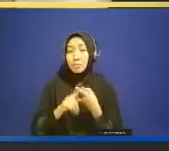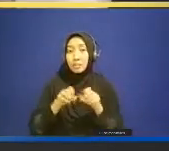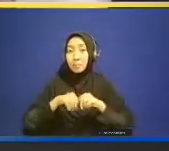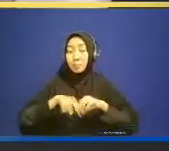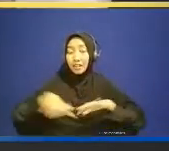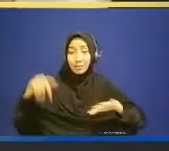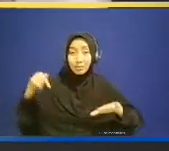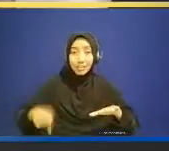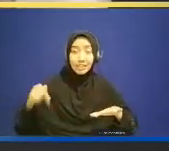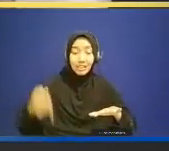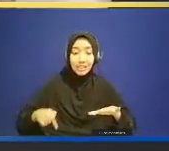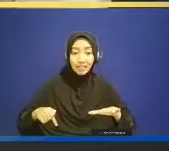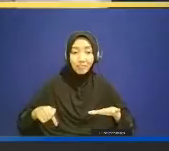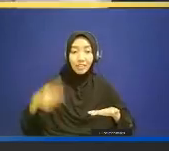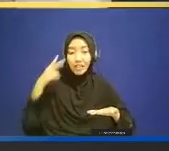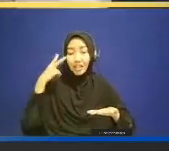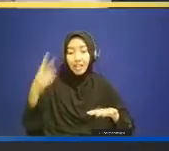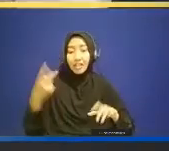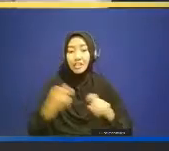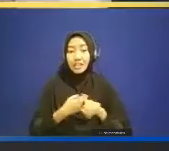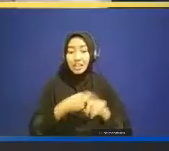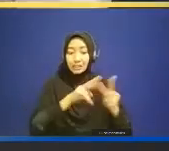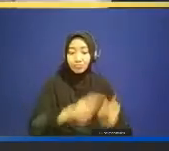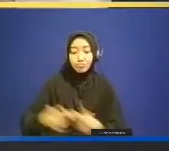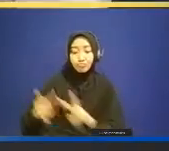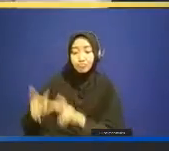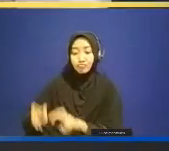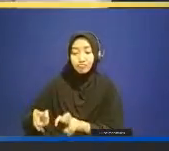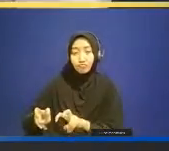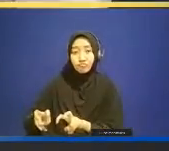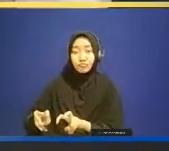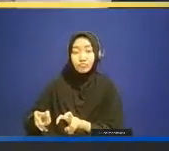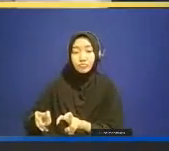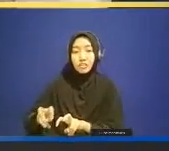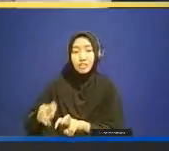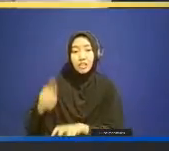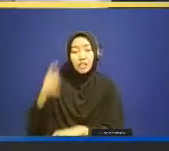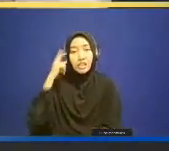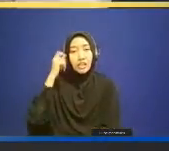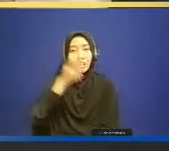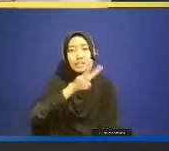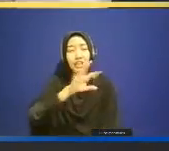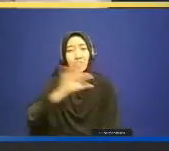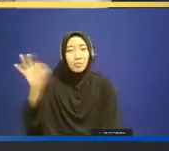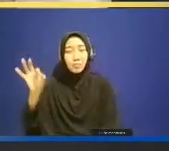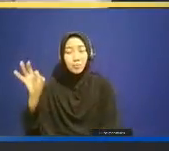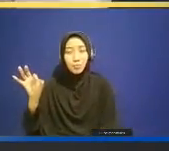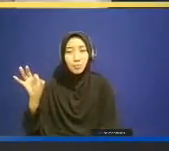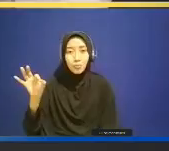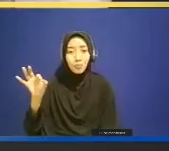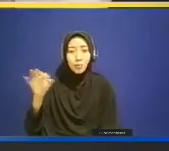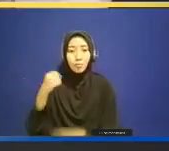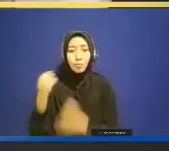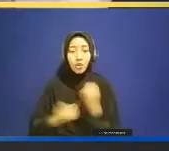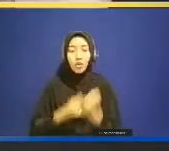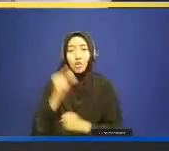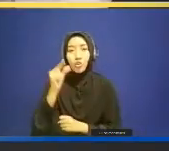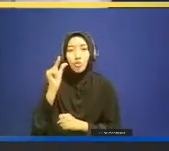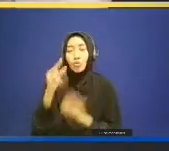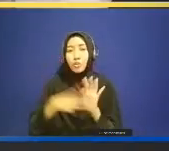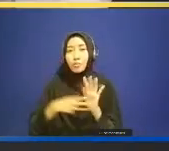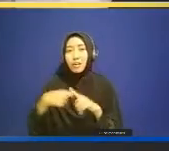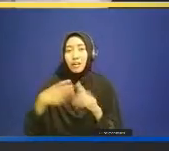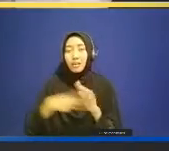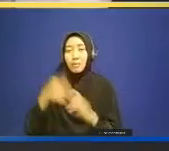panennya ini kalau kita lihat dari sisi bisa kita lakukan ya kita maka besar kepada sekitar 3000 teman-teman shakhrukh dan pelaku kreatif gitu